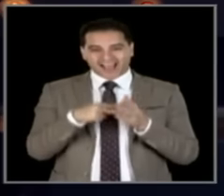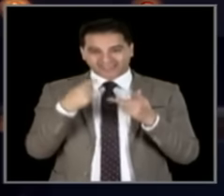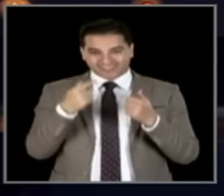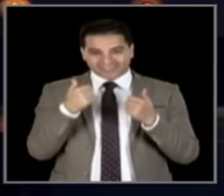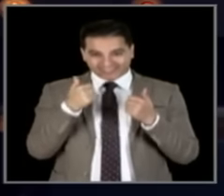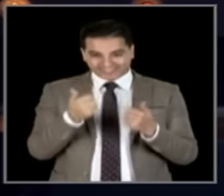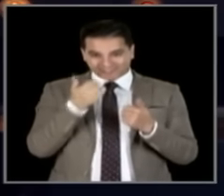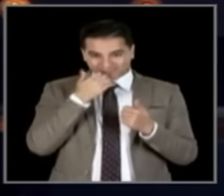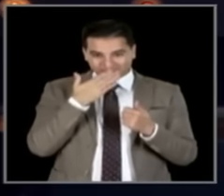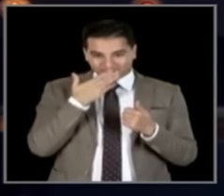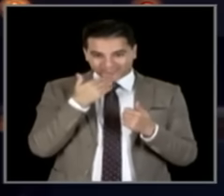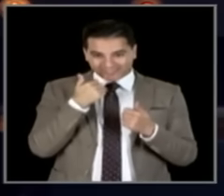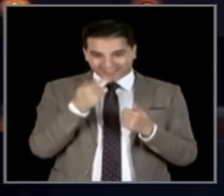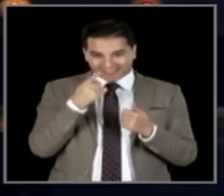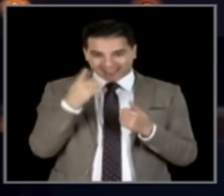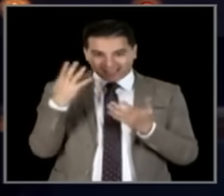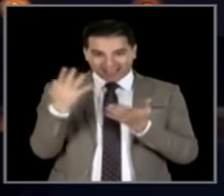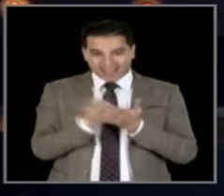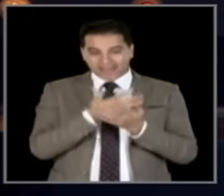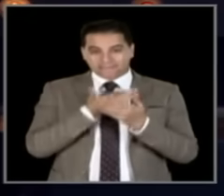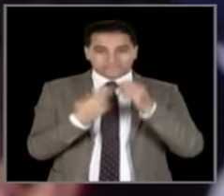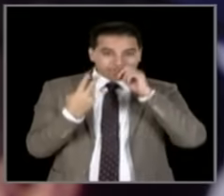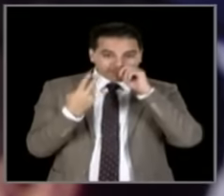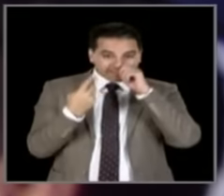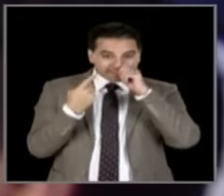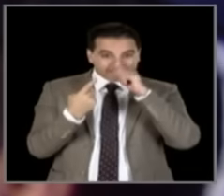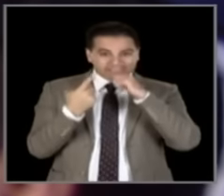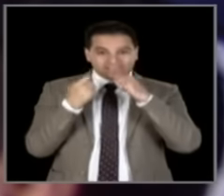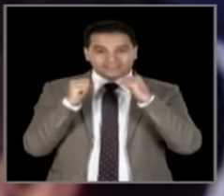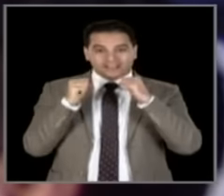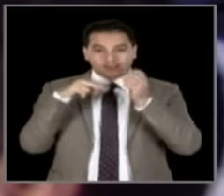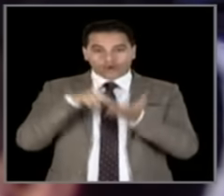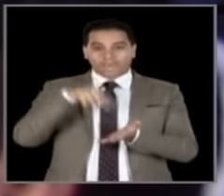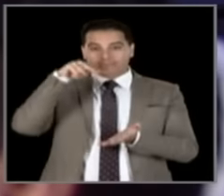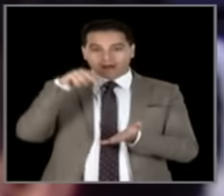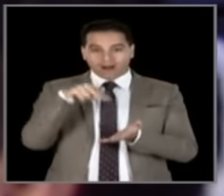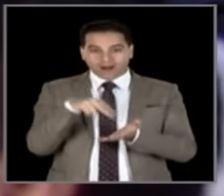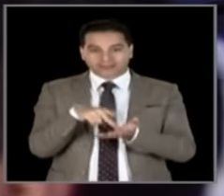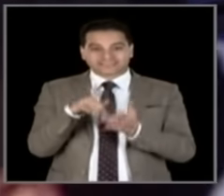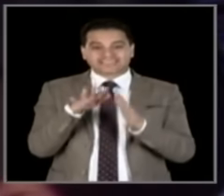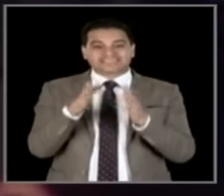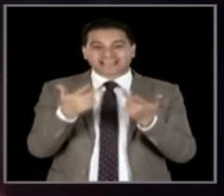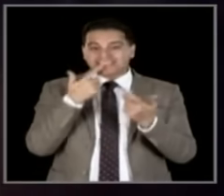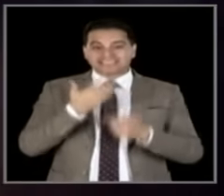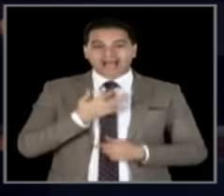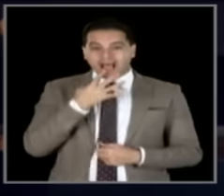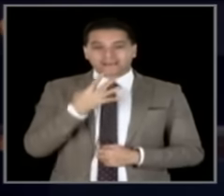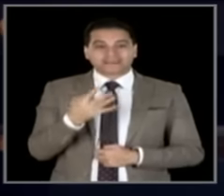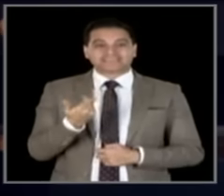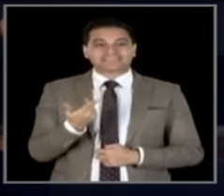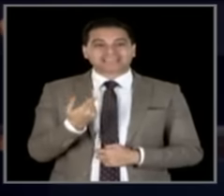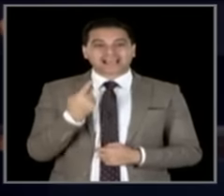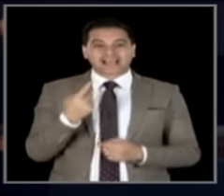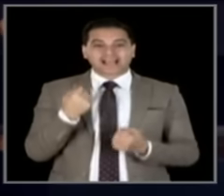اولا انت حققتي ميداليتين في الجمباز ازاي وانت عندك 4 سنين؟